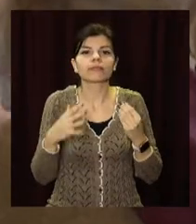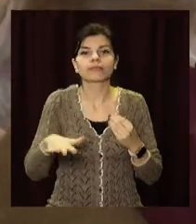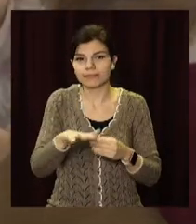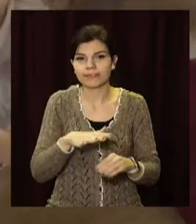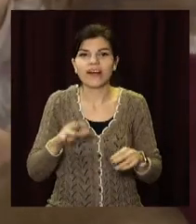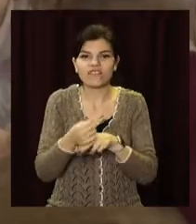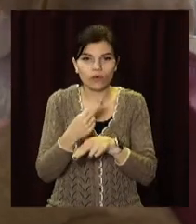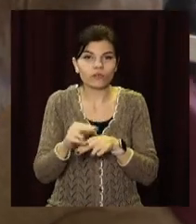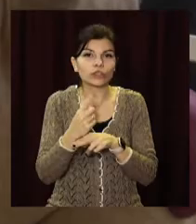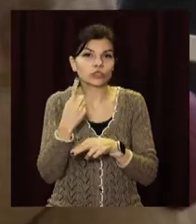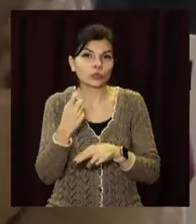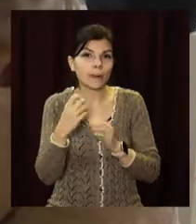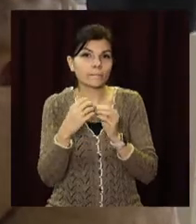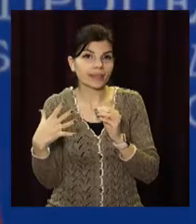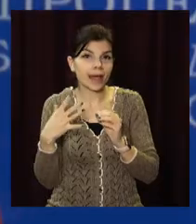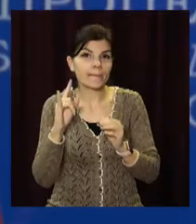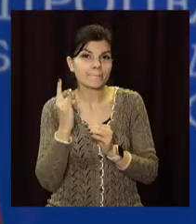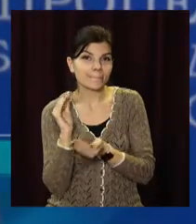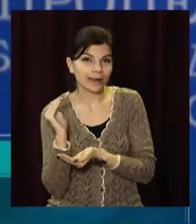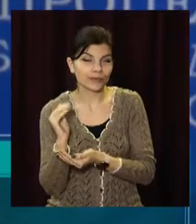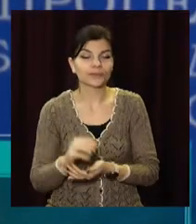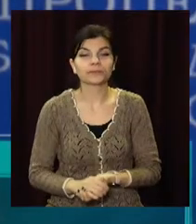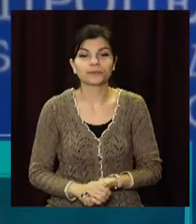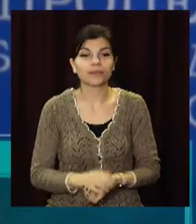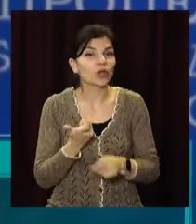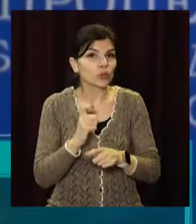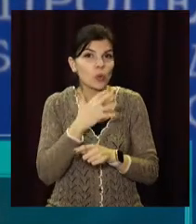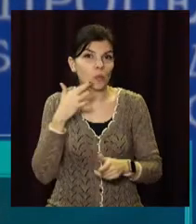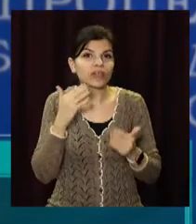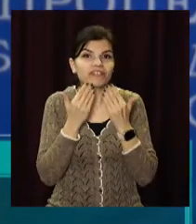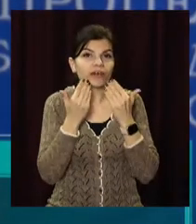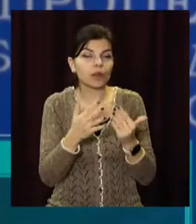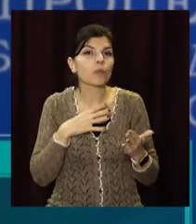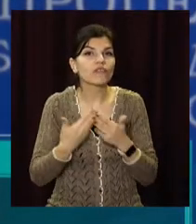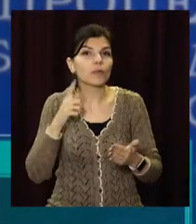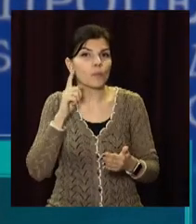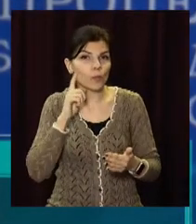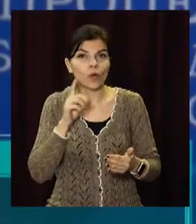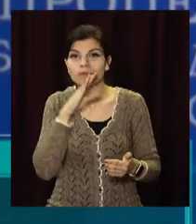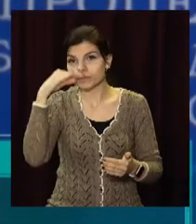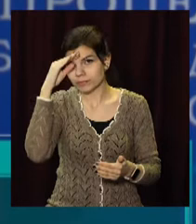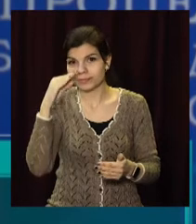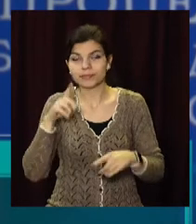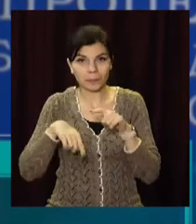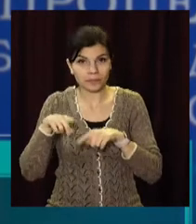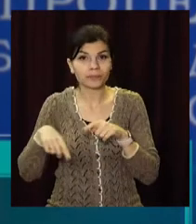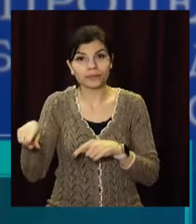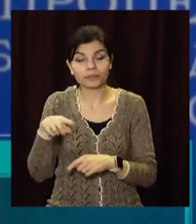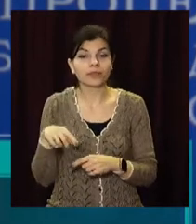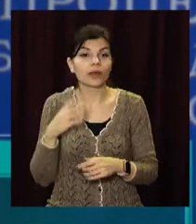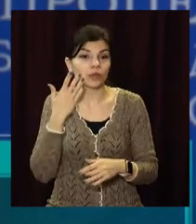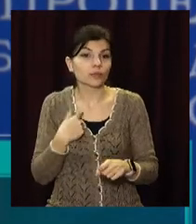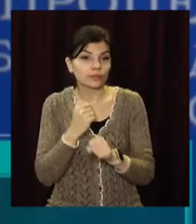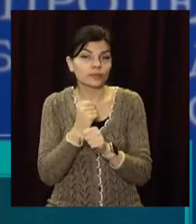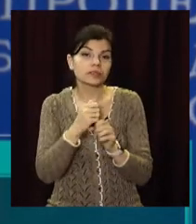середовищі виховується 115 малюків. Дуже багато було звернень від молодих батьків. І коли ми